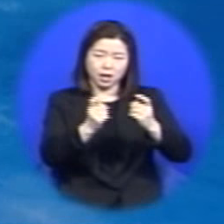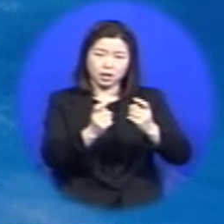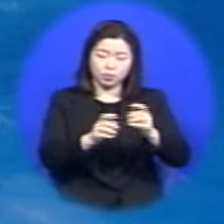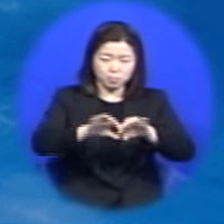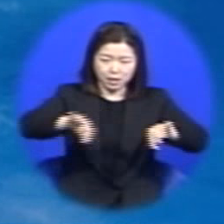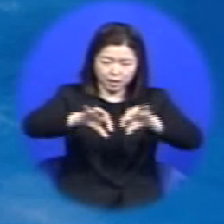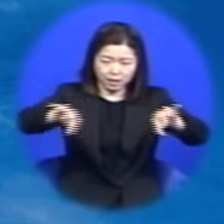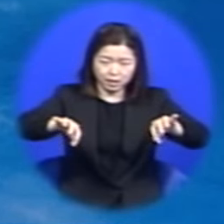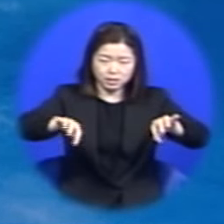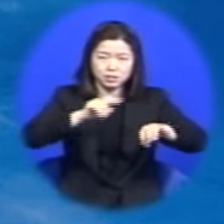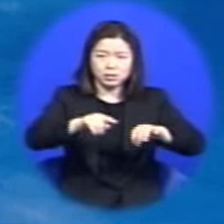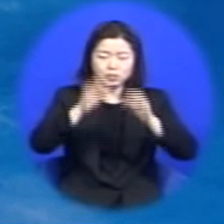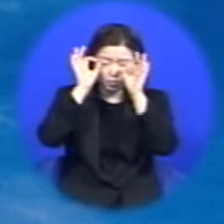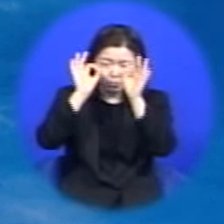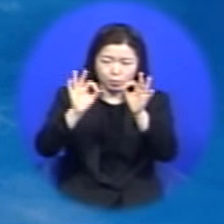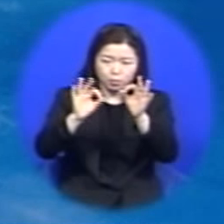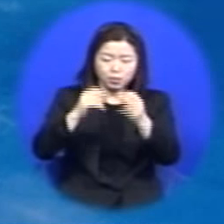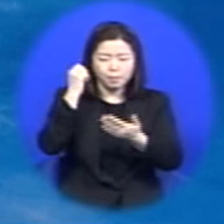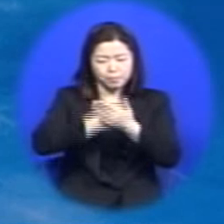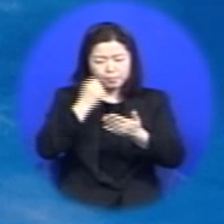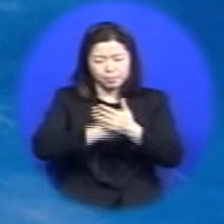통탄하시는 분이세요.